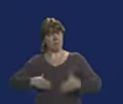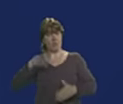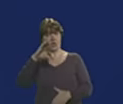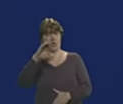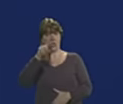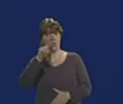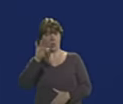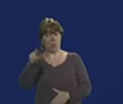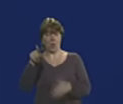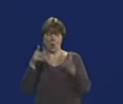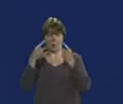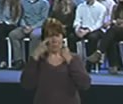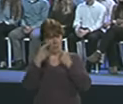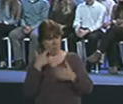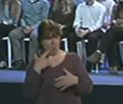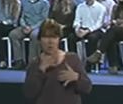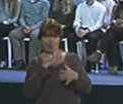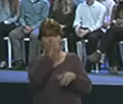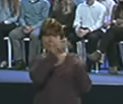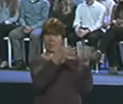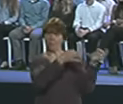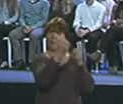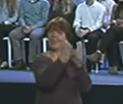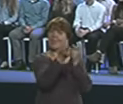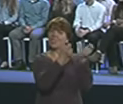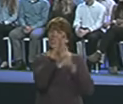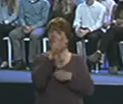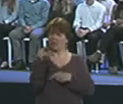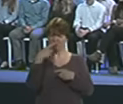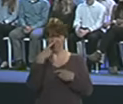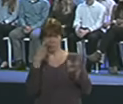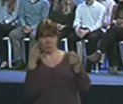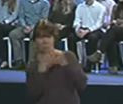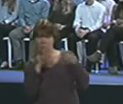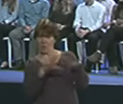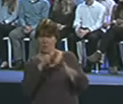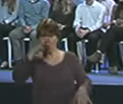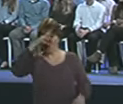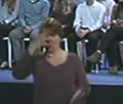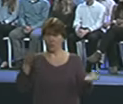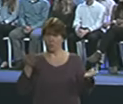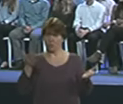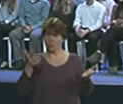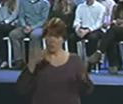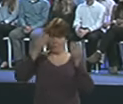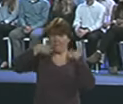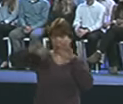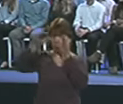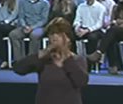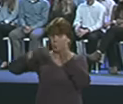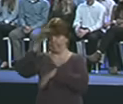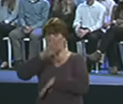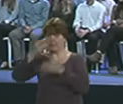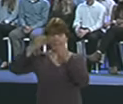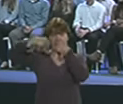doivent se sentir trahis par les permanents qui dirigent la CGT et qui ont vendu la filière nucléaire